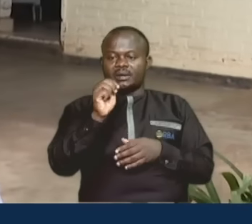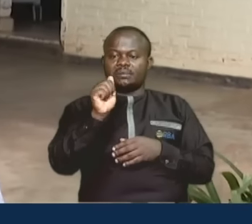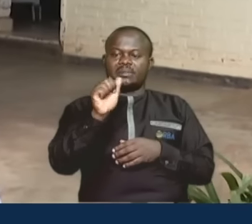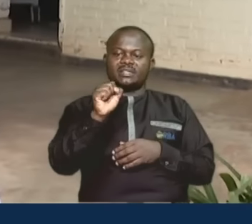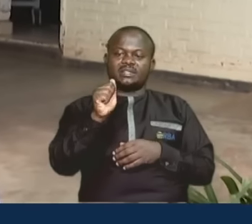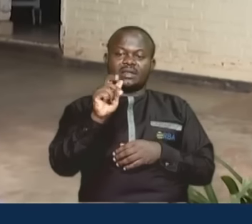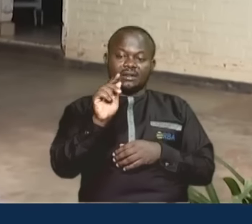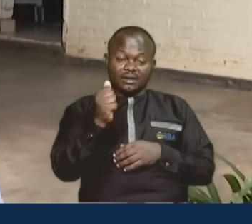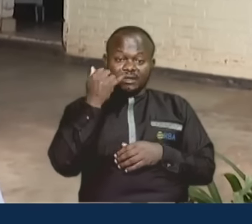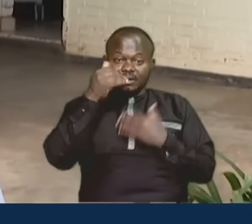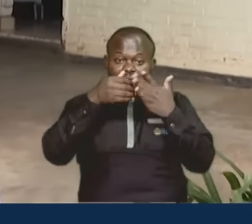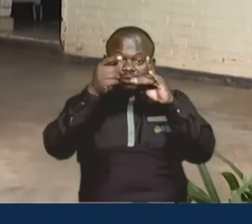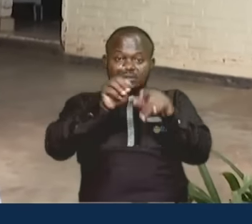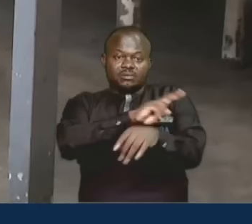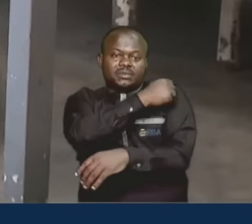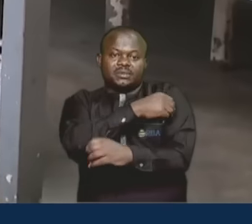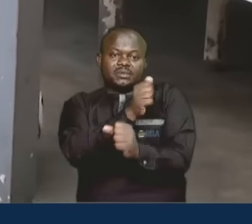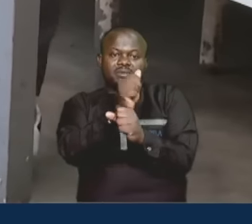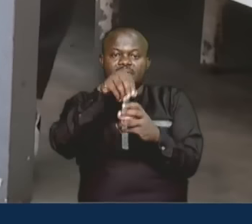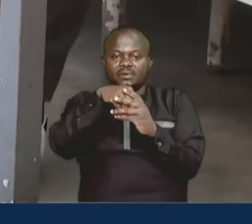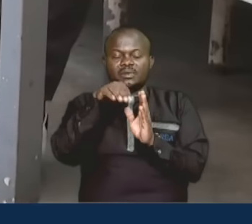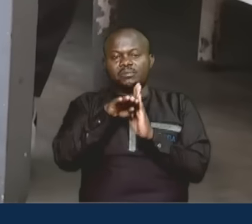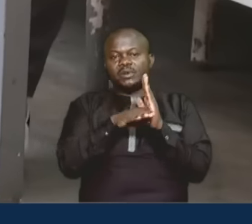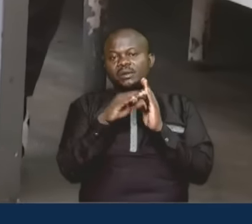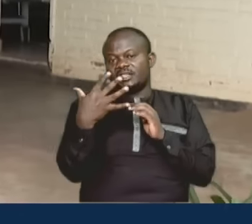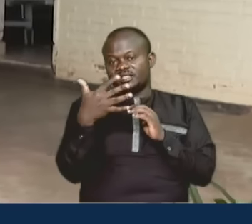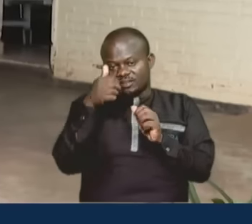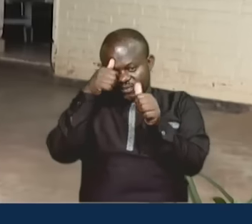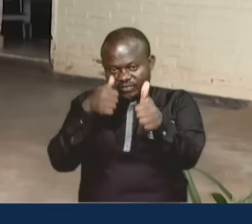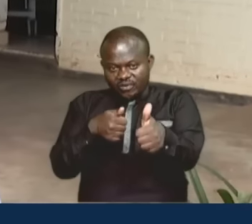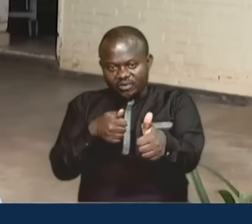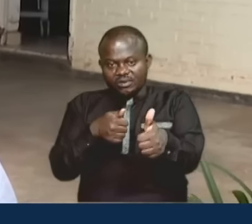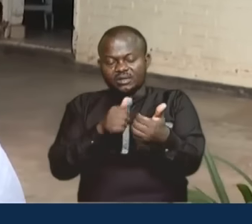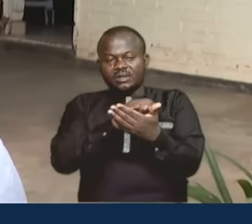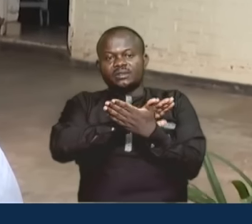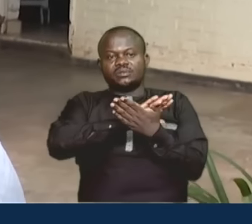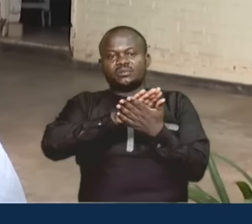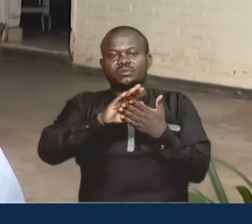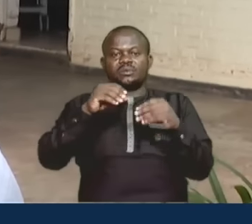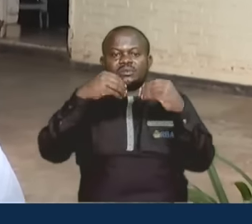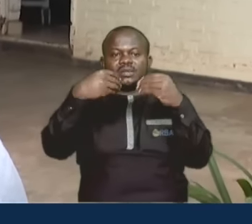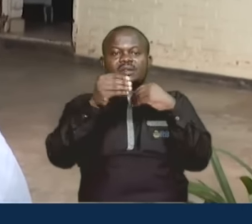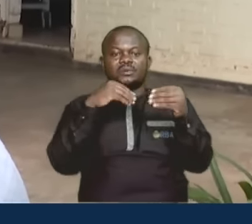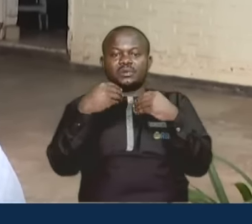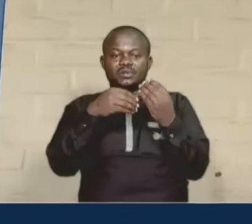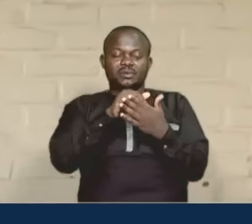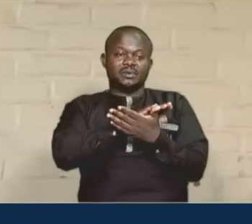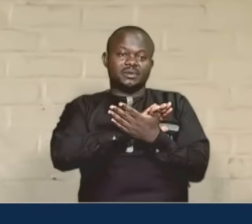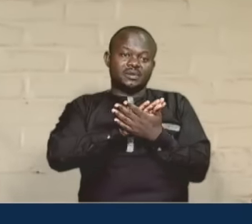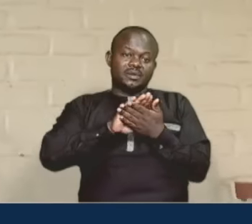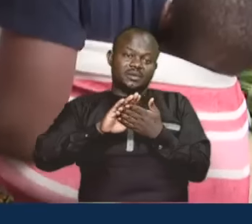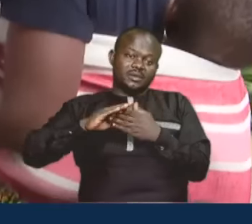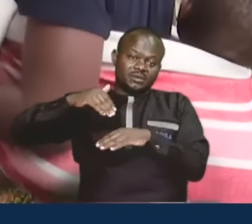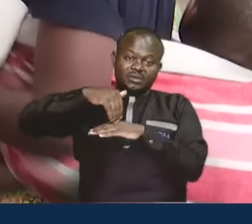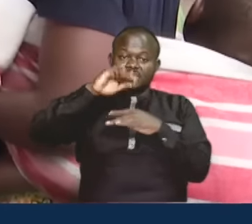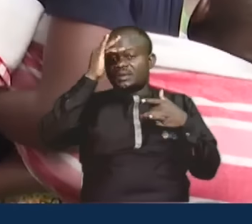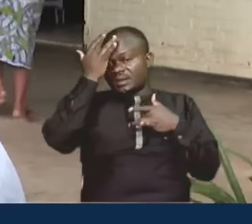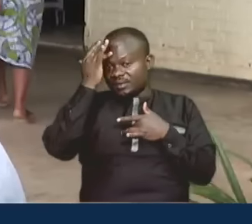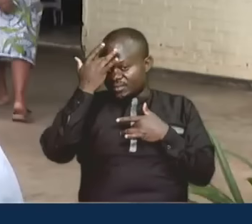bitaro dukoreramo tugira programme eshanu tugenderaho sukura dutanga ibikoresho by'amasuku gemura tugemurira